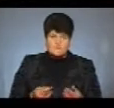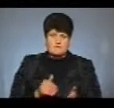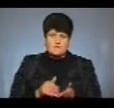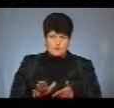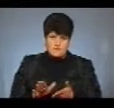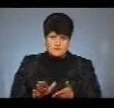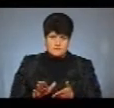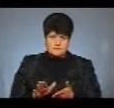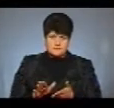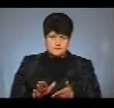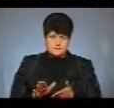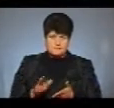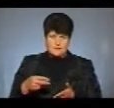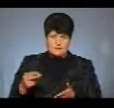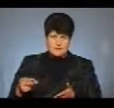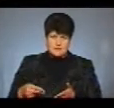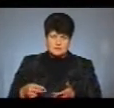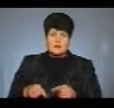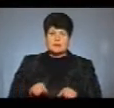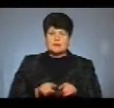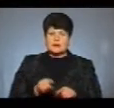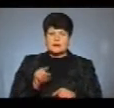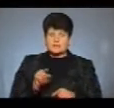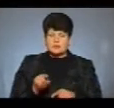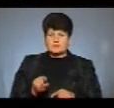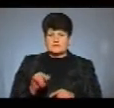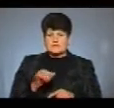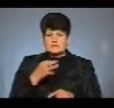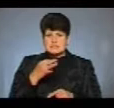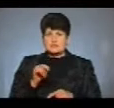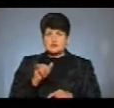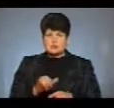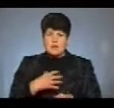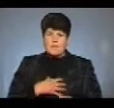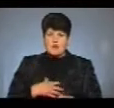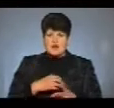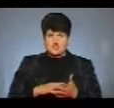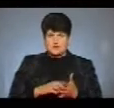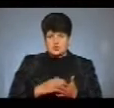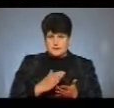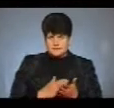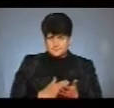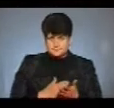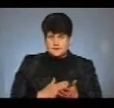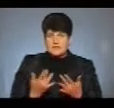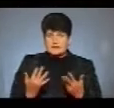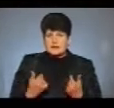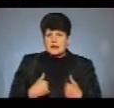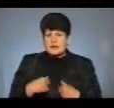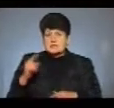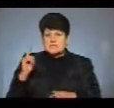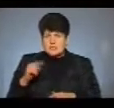відмовилися. Від підпису, так як не заявили, що в них поважні причини. Наскільки я знаю,